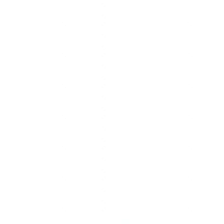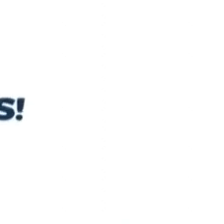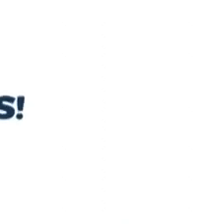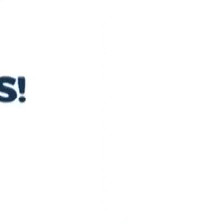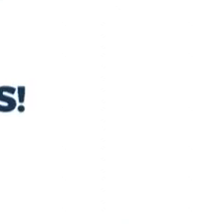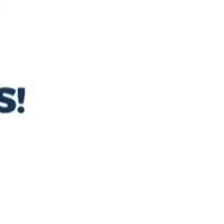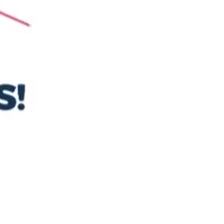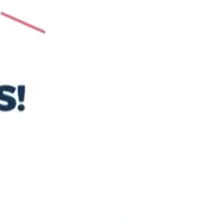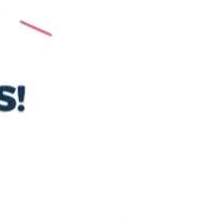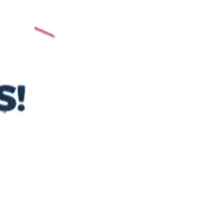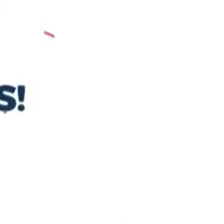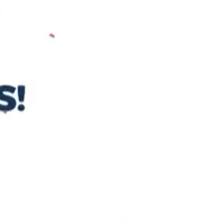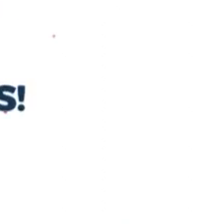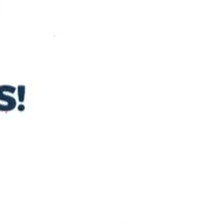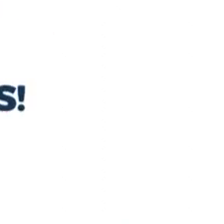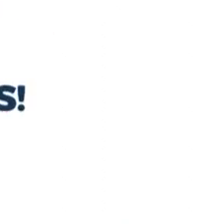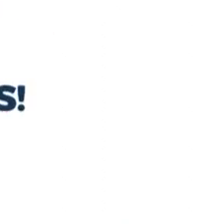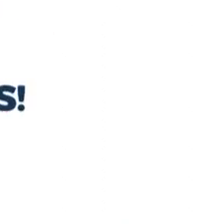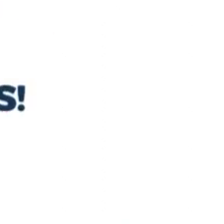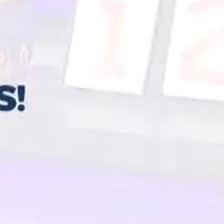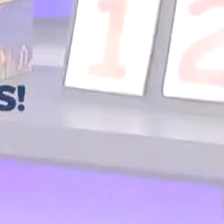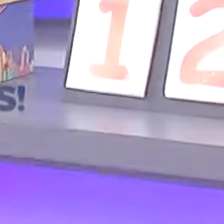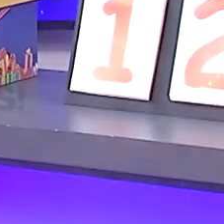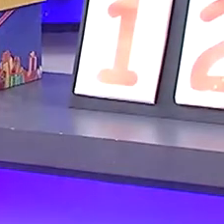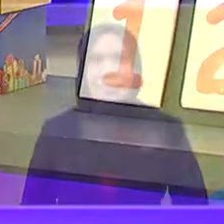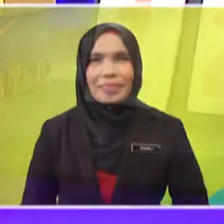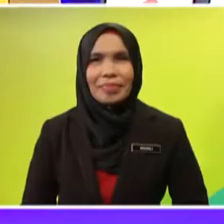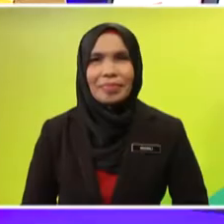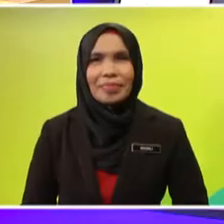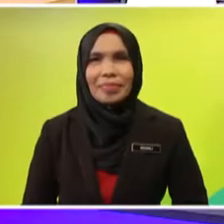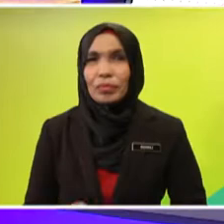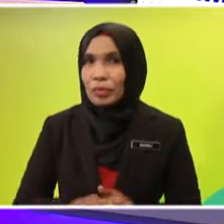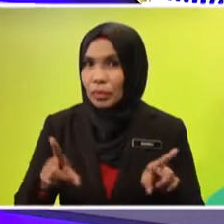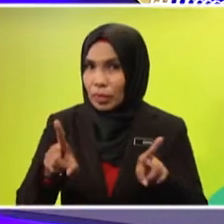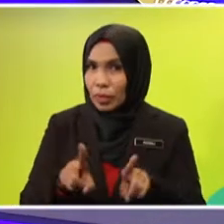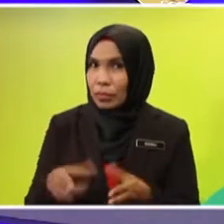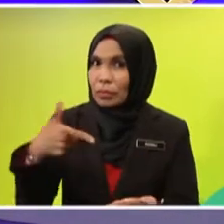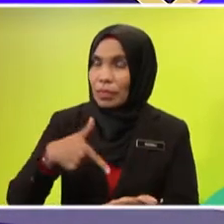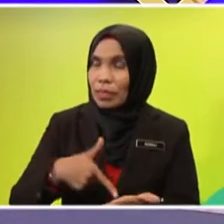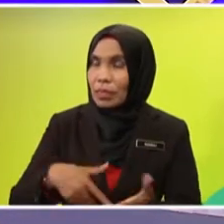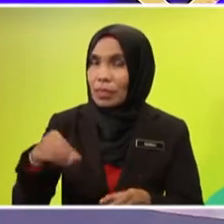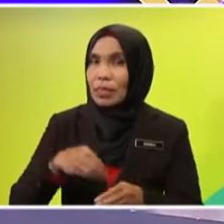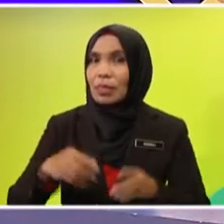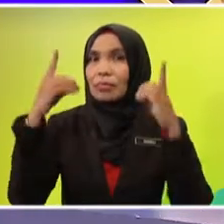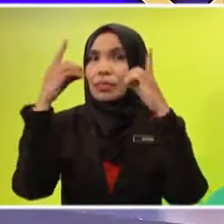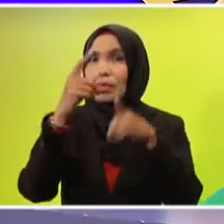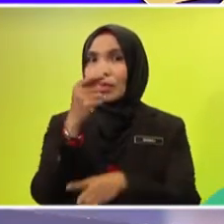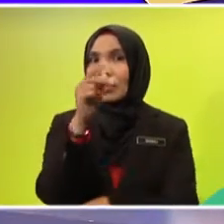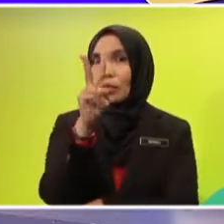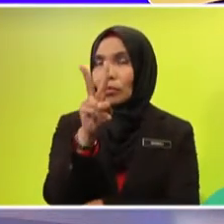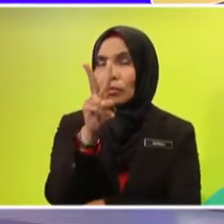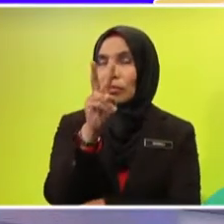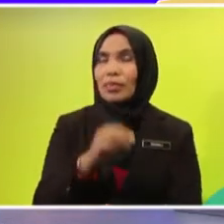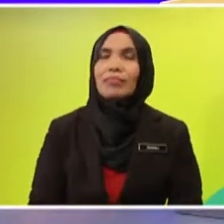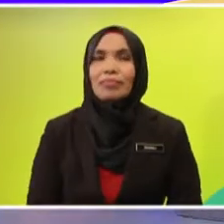Sidik TV KPN ke Bali bersama kami dalam didikte bkpm tentunya dalam mata pelajaran Pendidikan